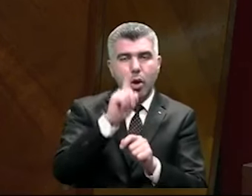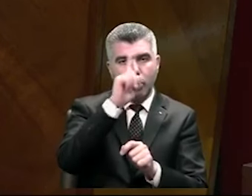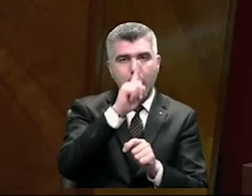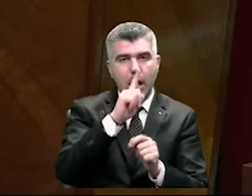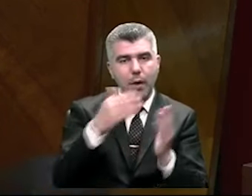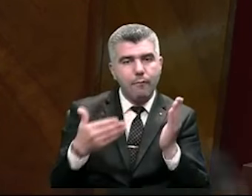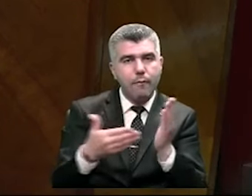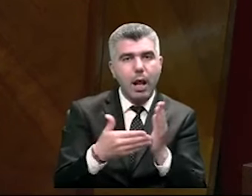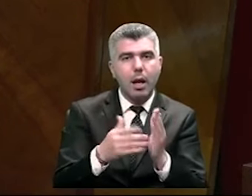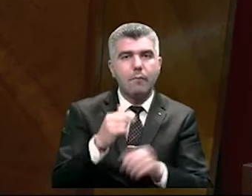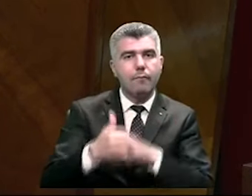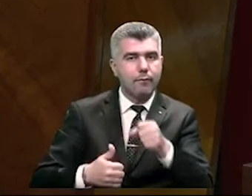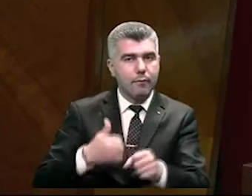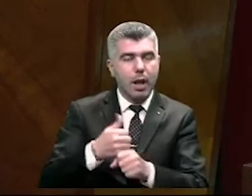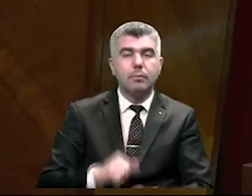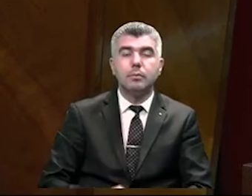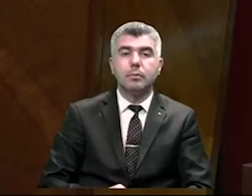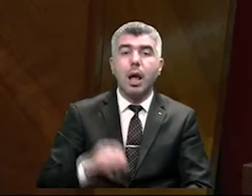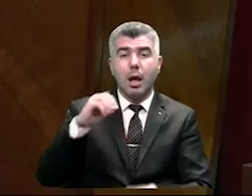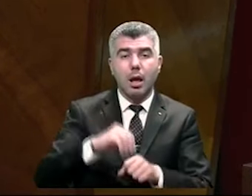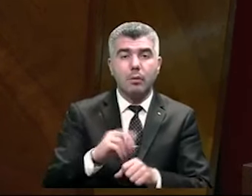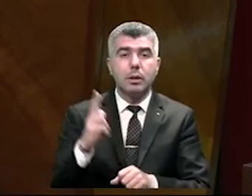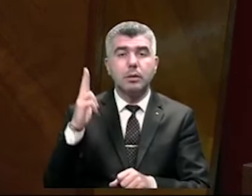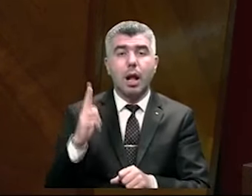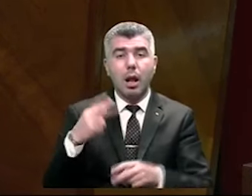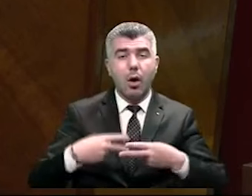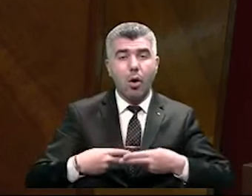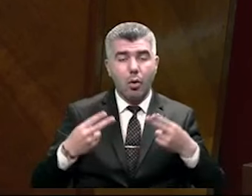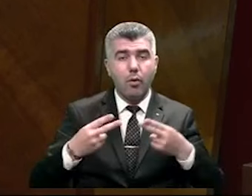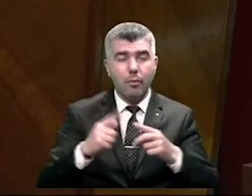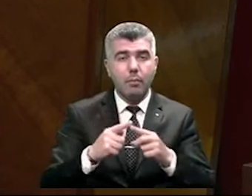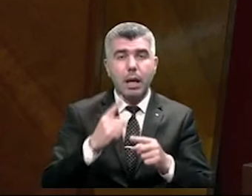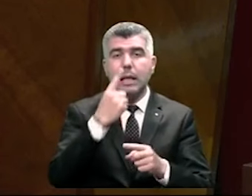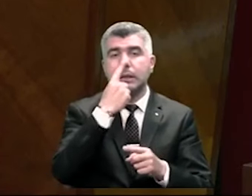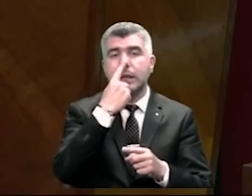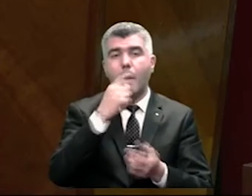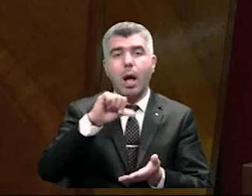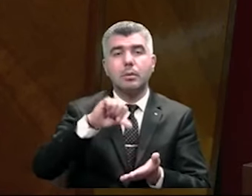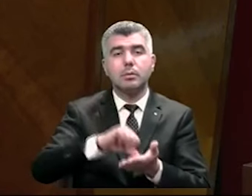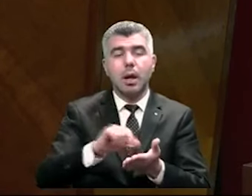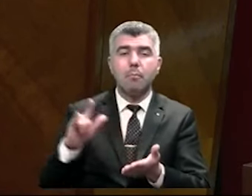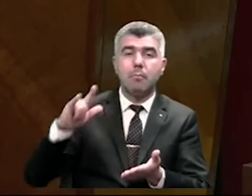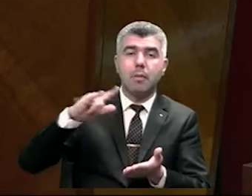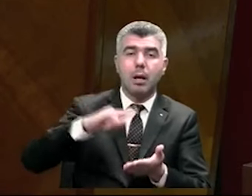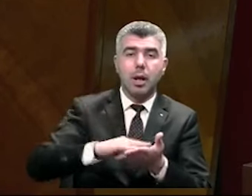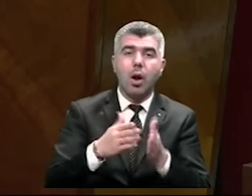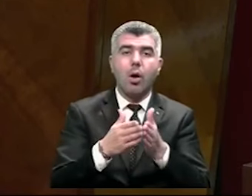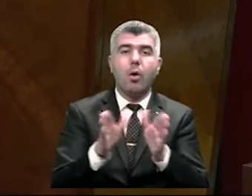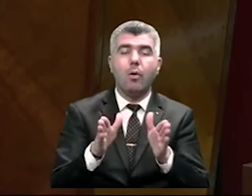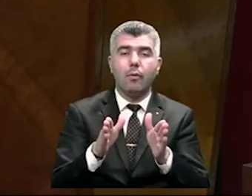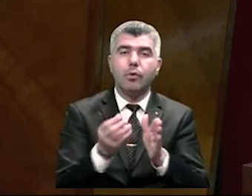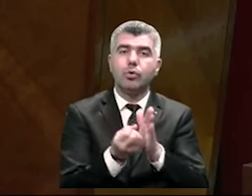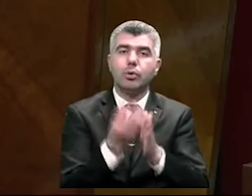هذه السنه وانطلقنا ايضا في التوسعه ديال المطار ديال تطوان بعد ما فتحنا المدرج